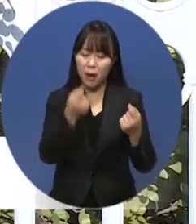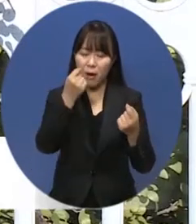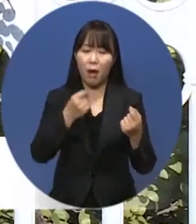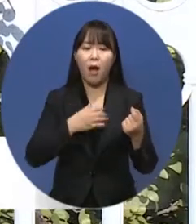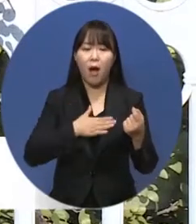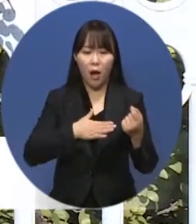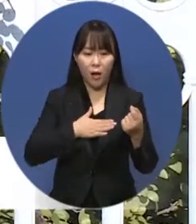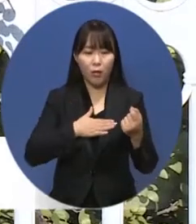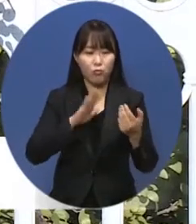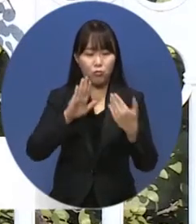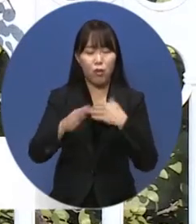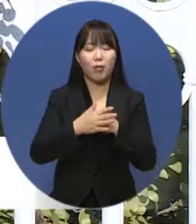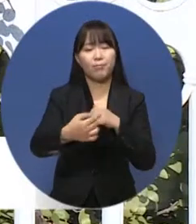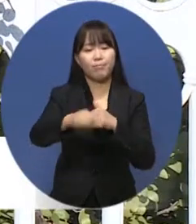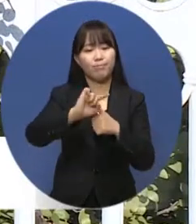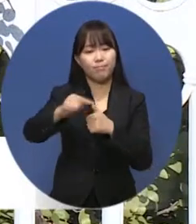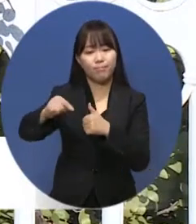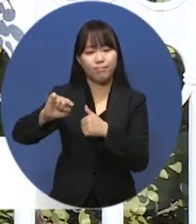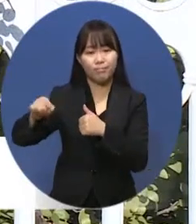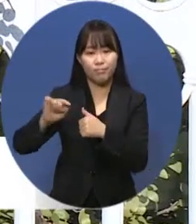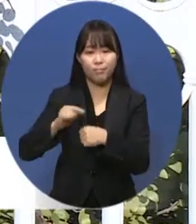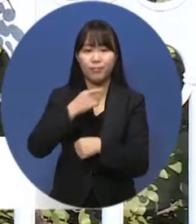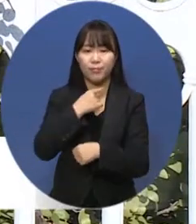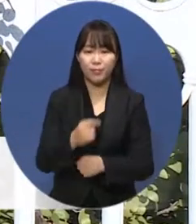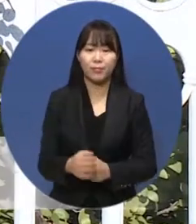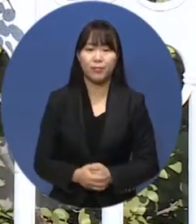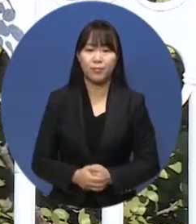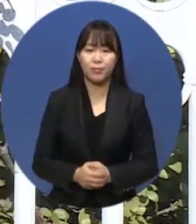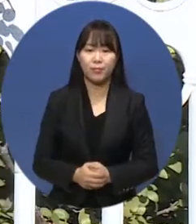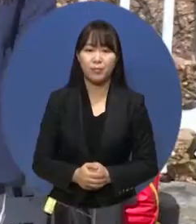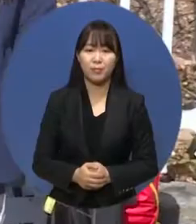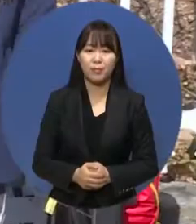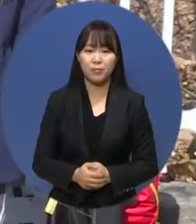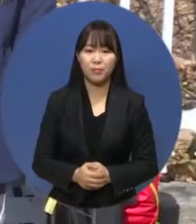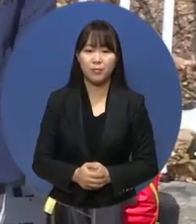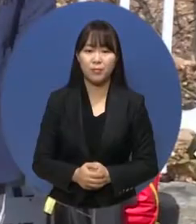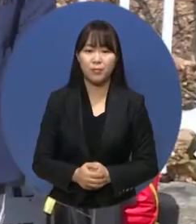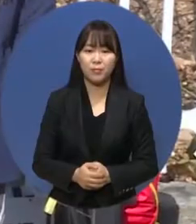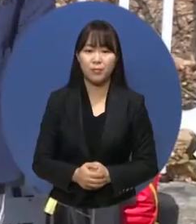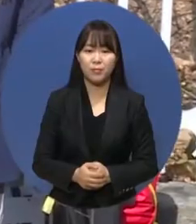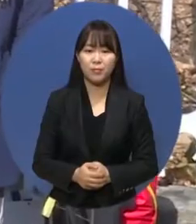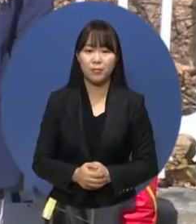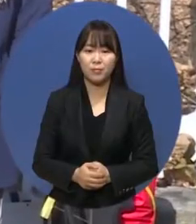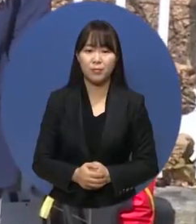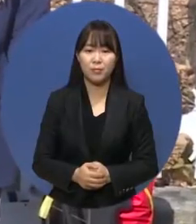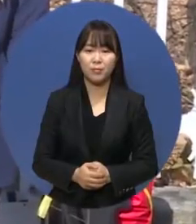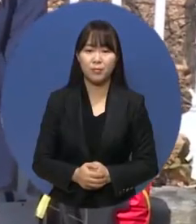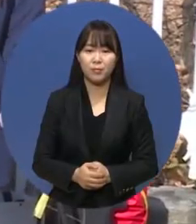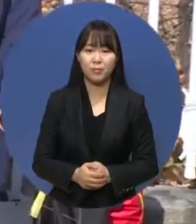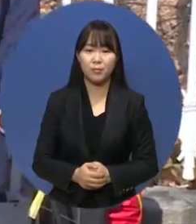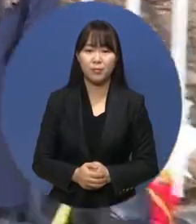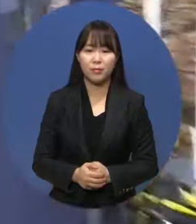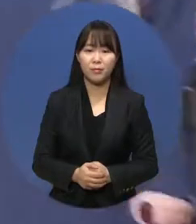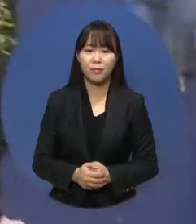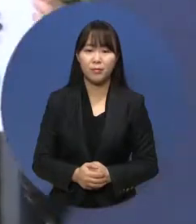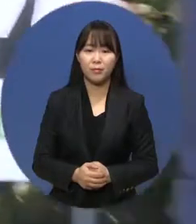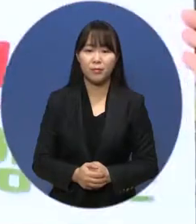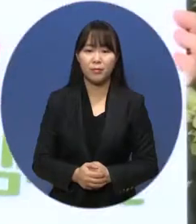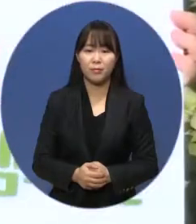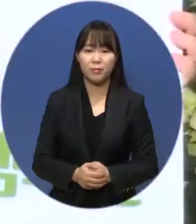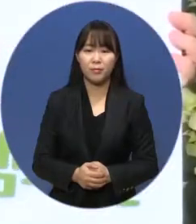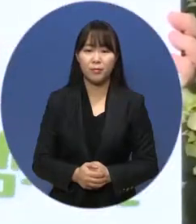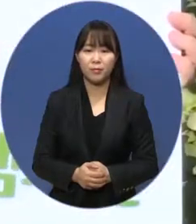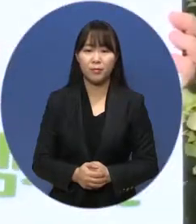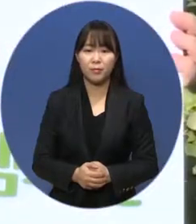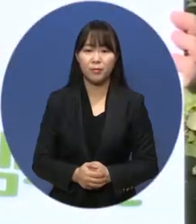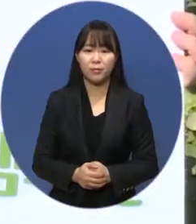아셔서 가지고 동참해 주셨으면 하는 마음입니다 복지 tv 뉴스 박순용 입니다